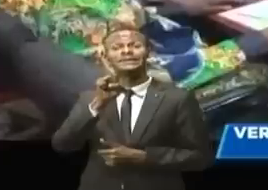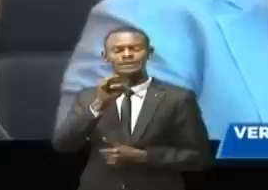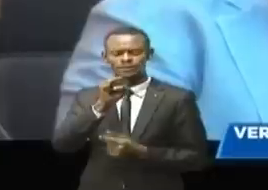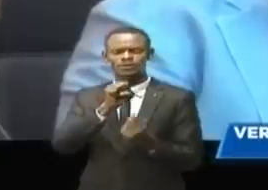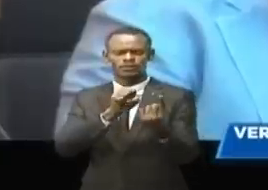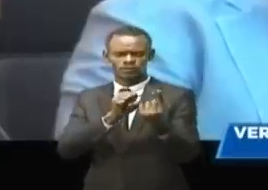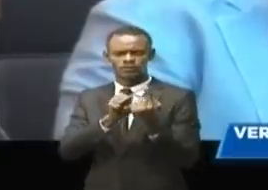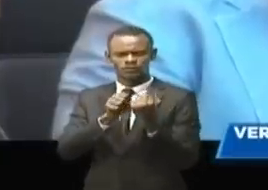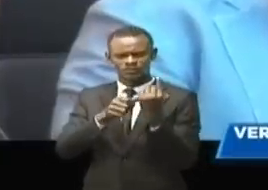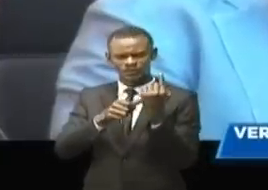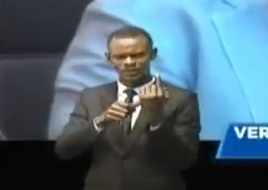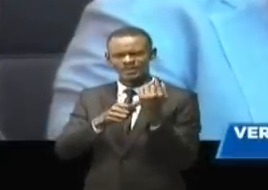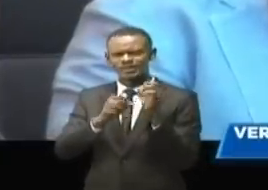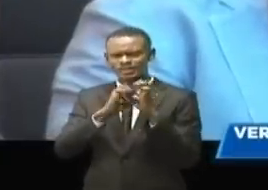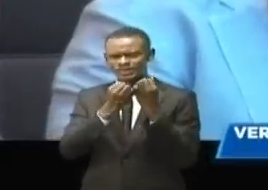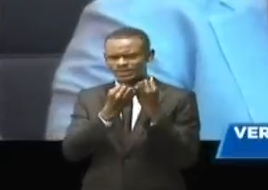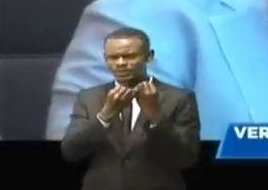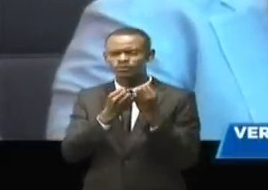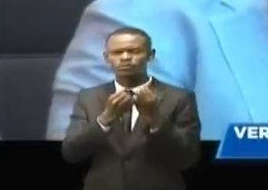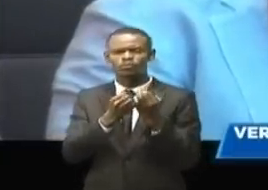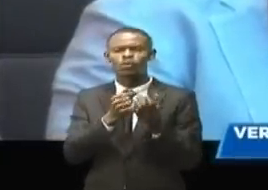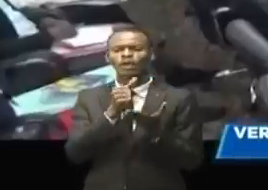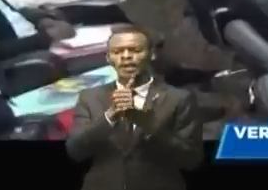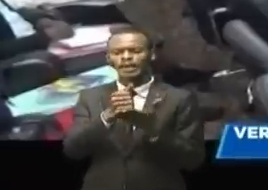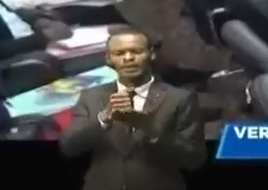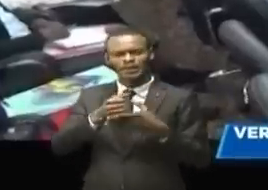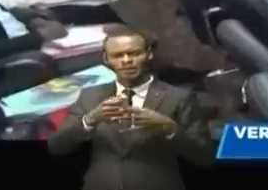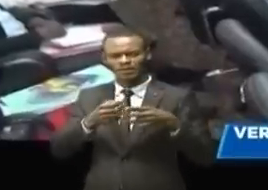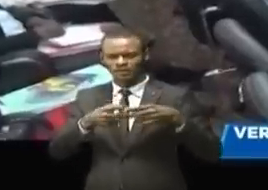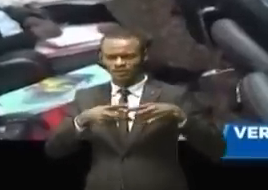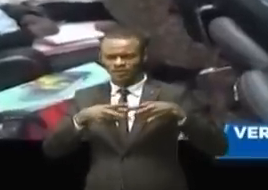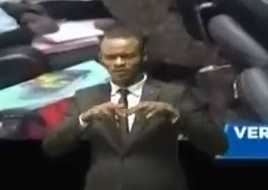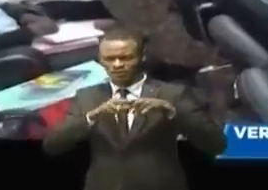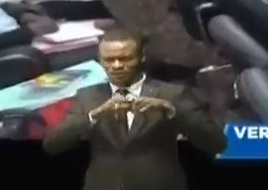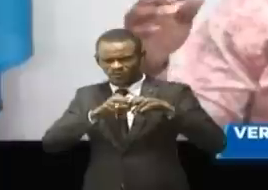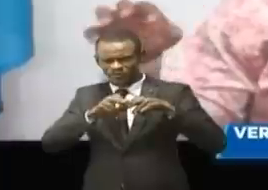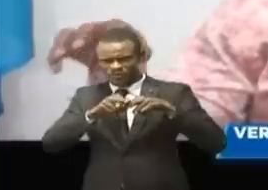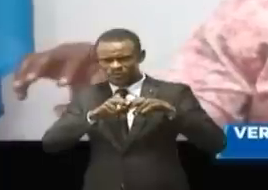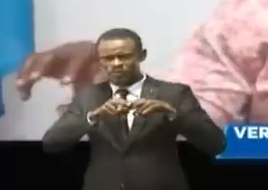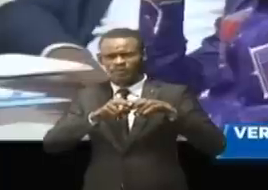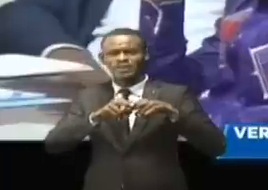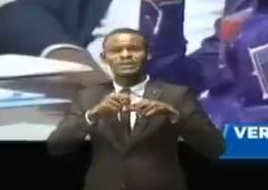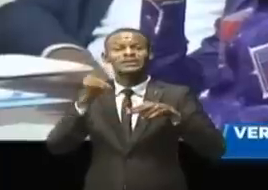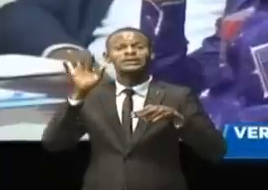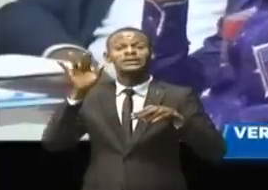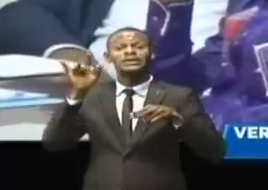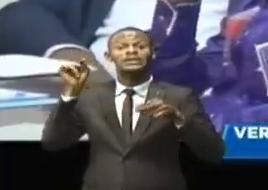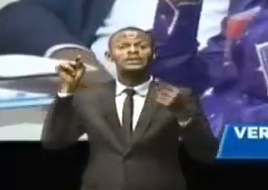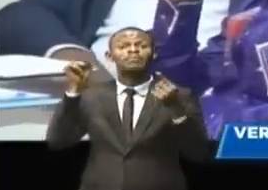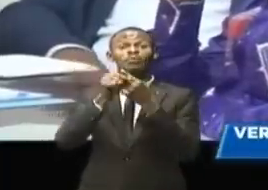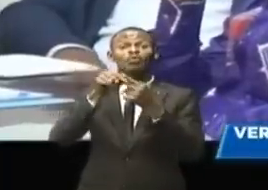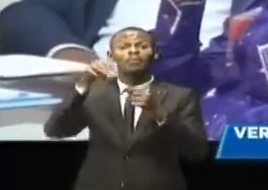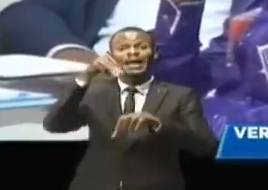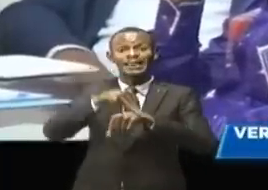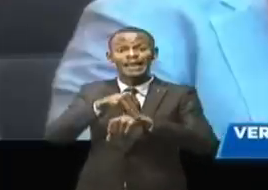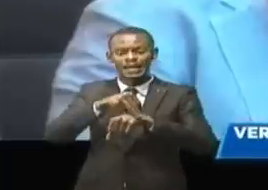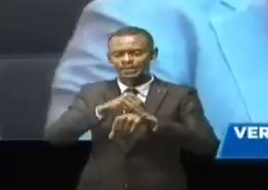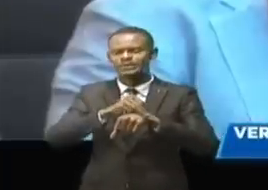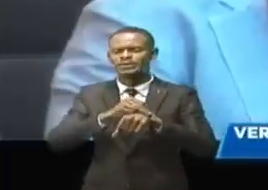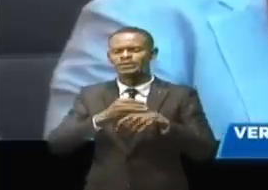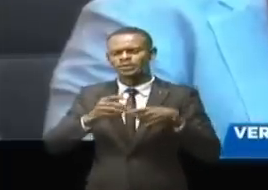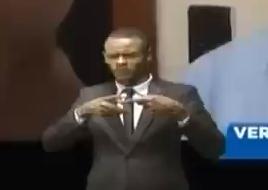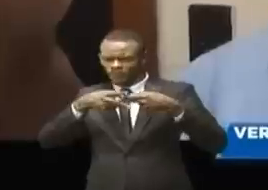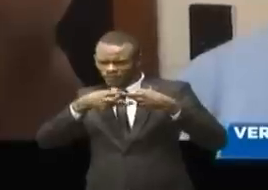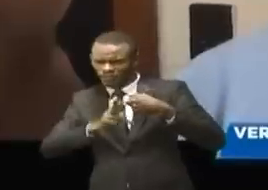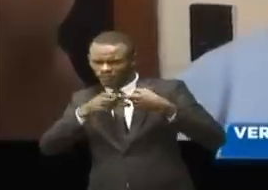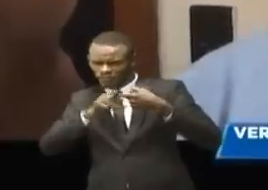Kinshasa-Matadi. Un contrat de concession qui sera discuté par l'équipe juridique de l'entreprise avant de passer à la signature des accords. Et les